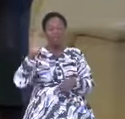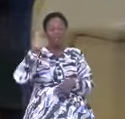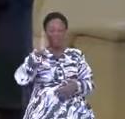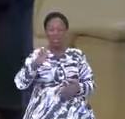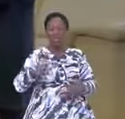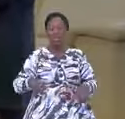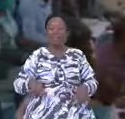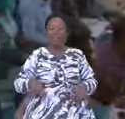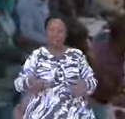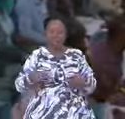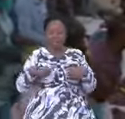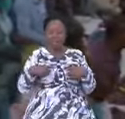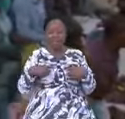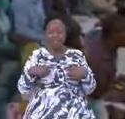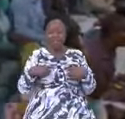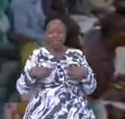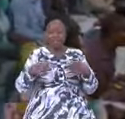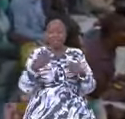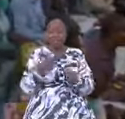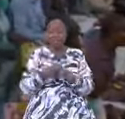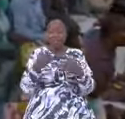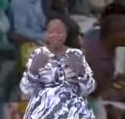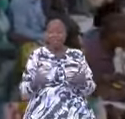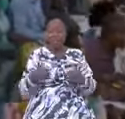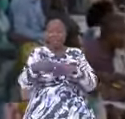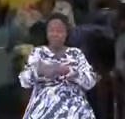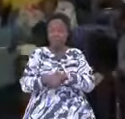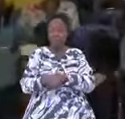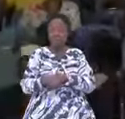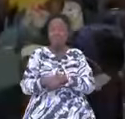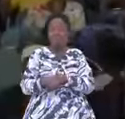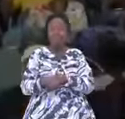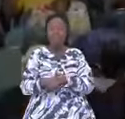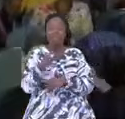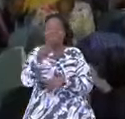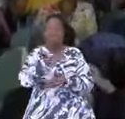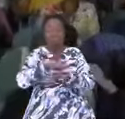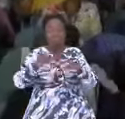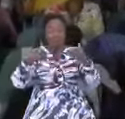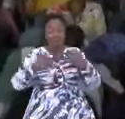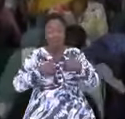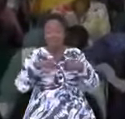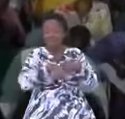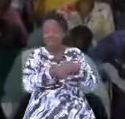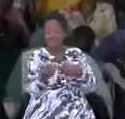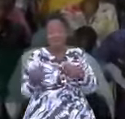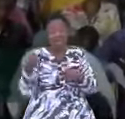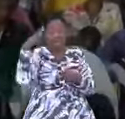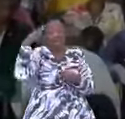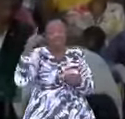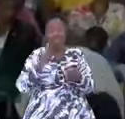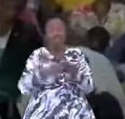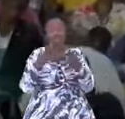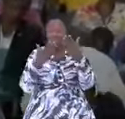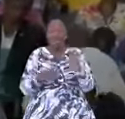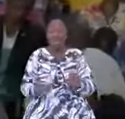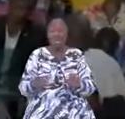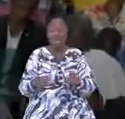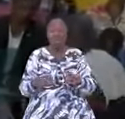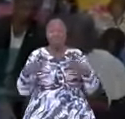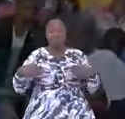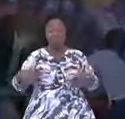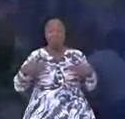demandé le regardera conservera la vie ce soir tu n'as pas de raisons de mourir prématurément parce que tout ce qui te faut faire